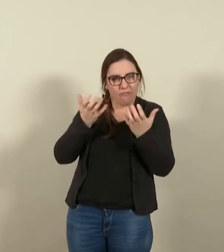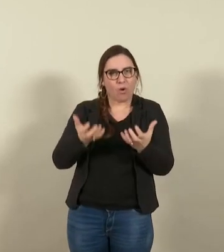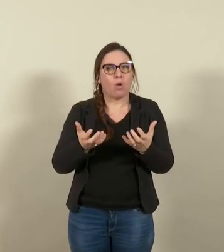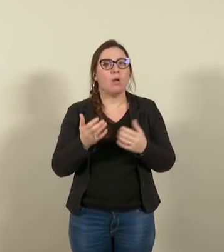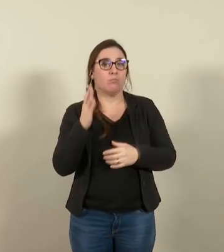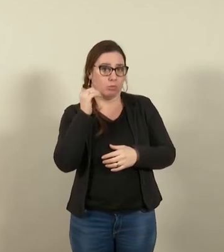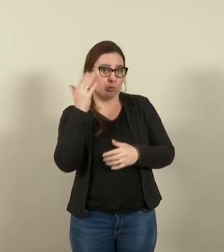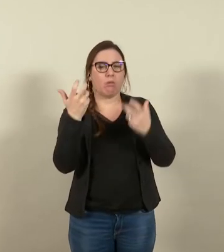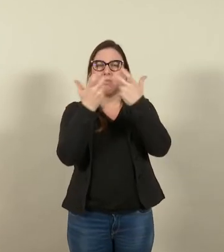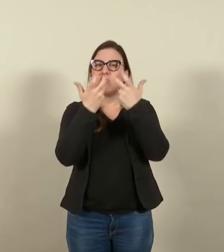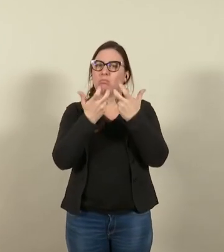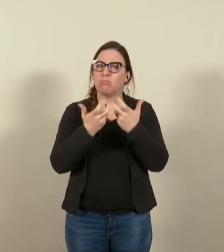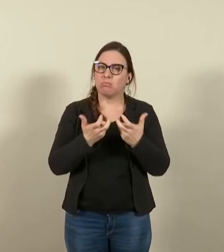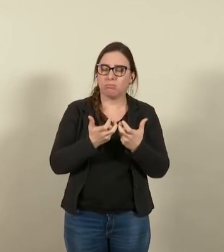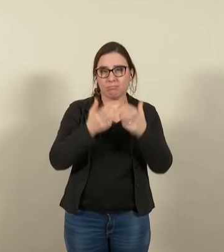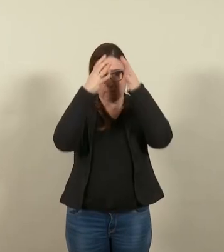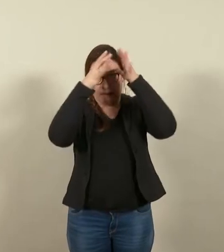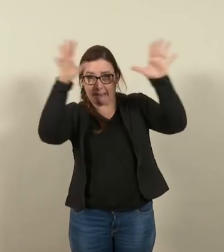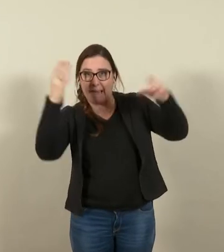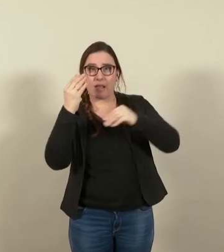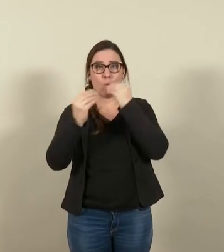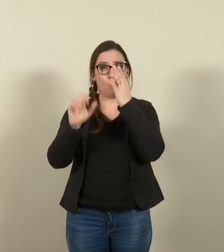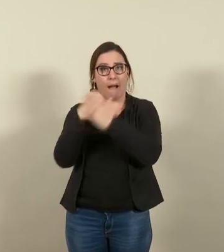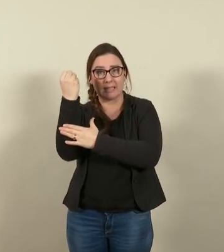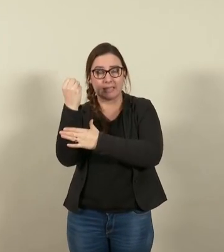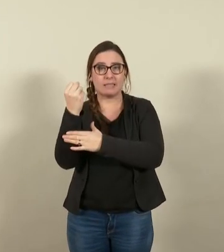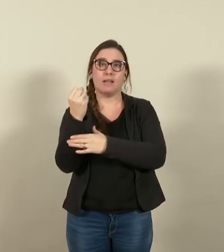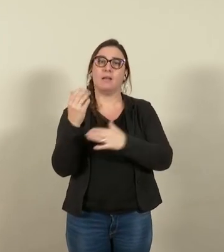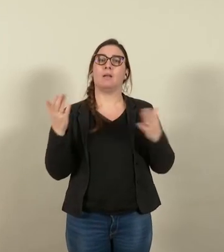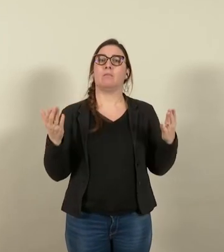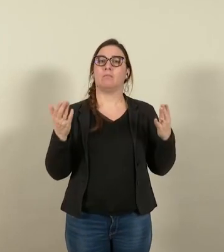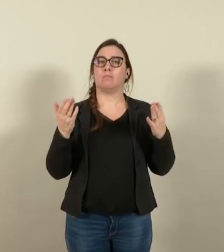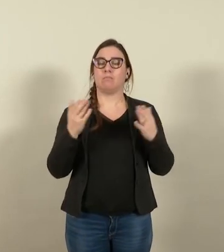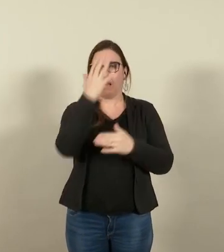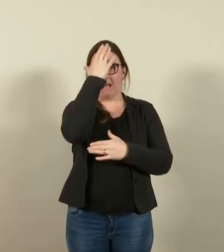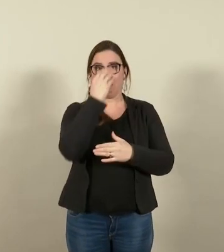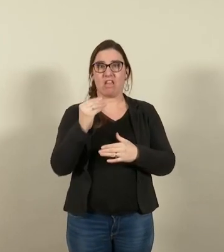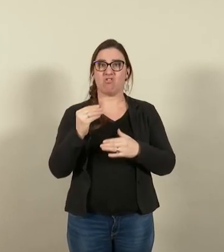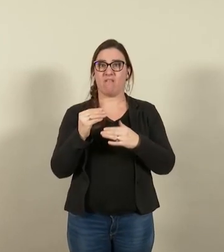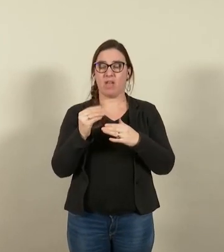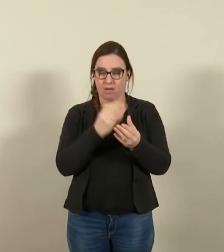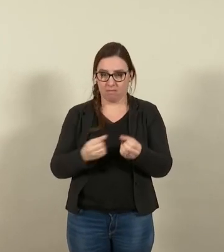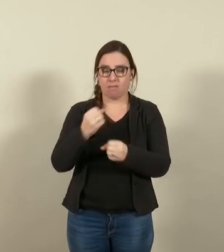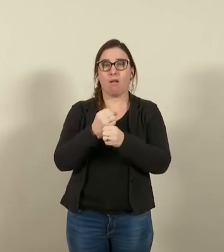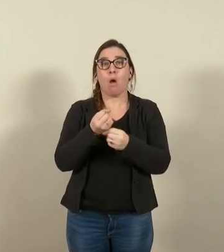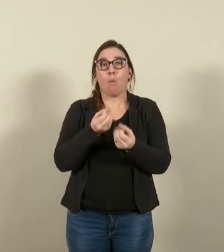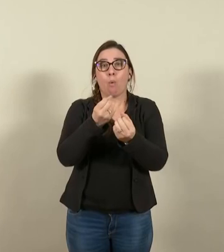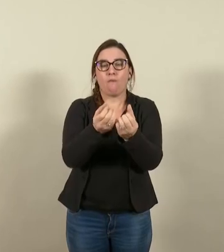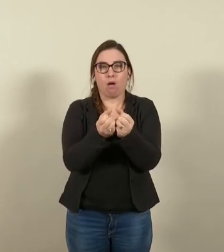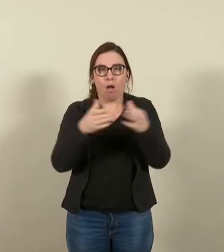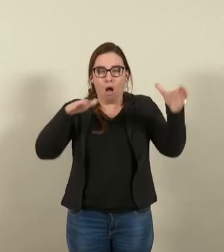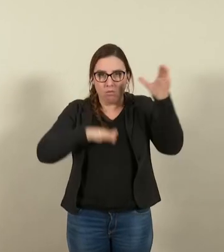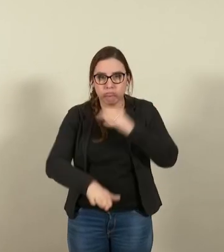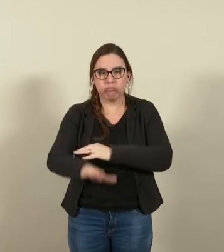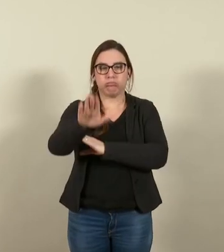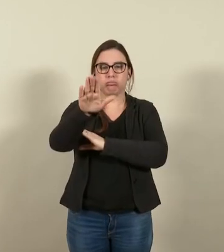témoigne les exemples de Rennes ou reins que la mise en place d'une desserte TGV soit un levier de croissance majeur